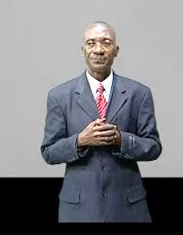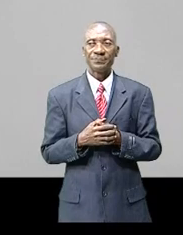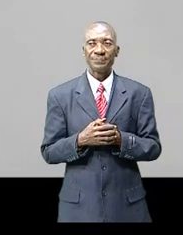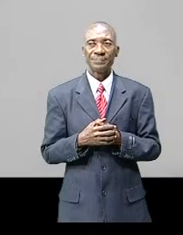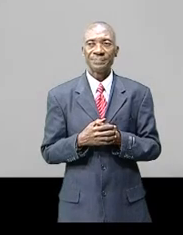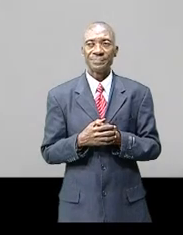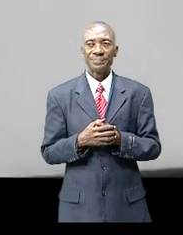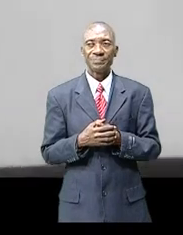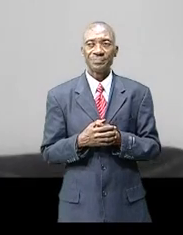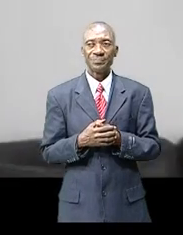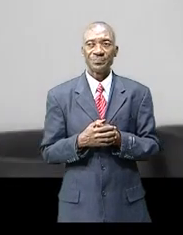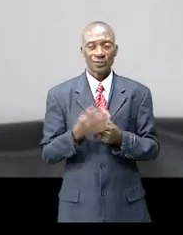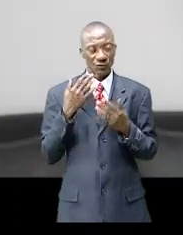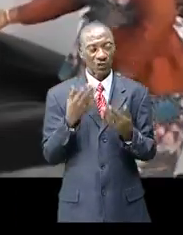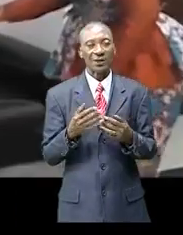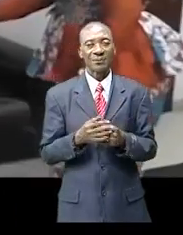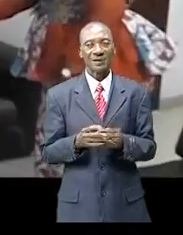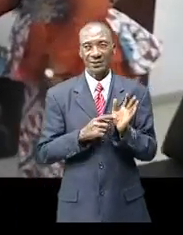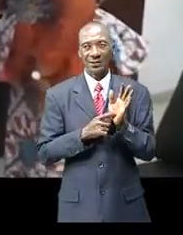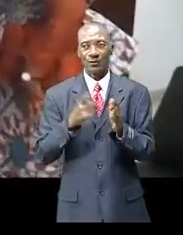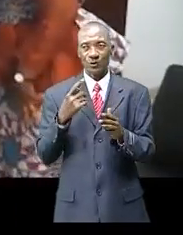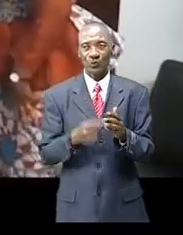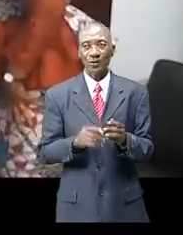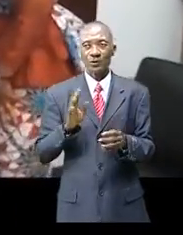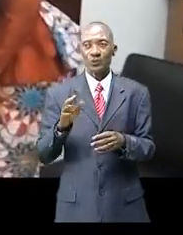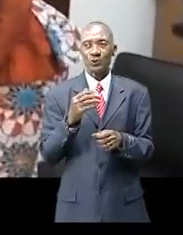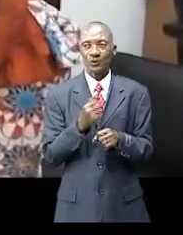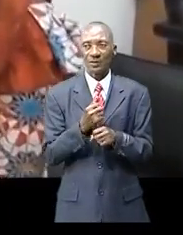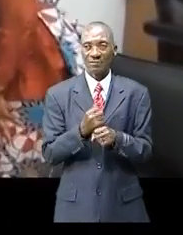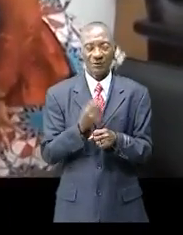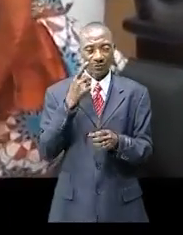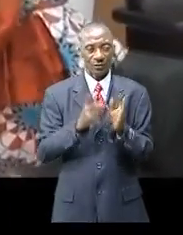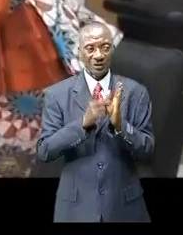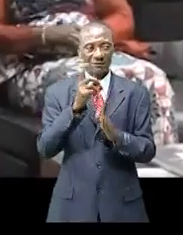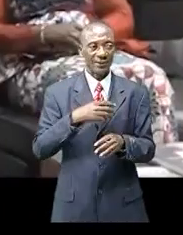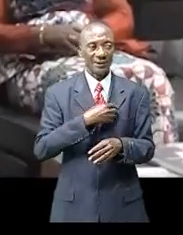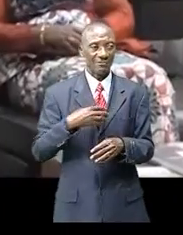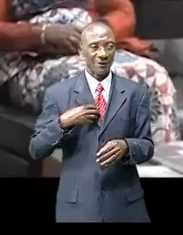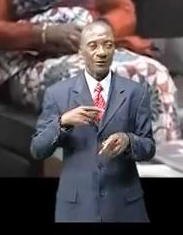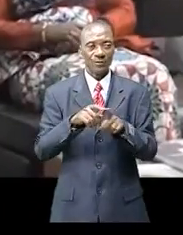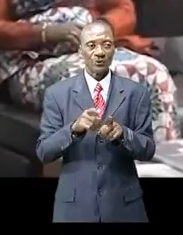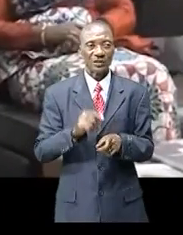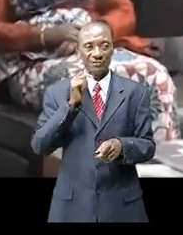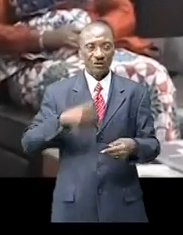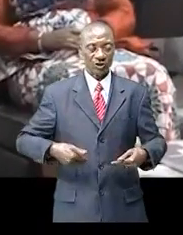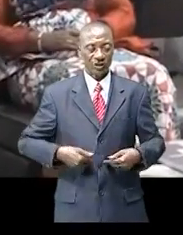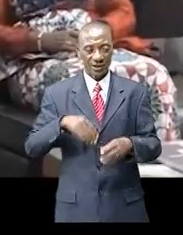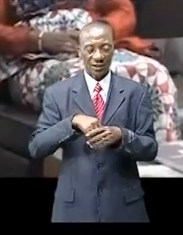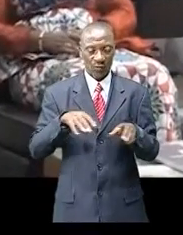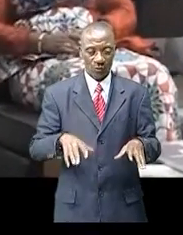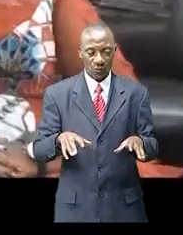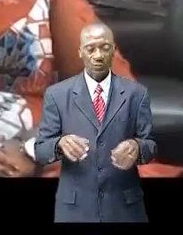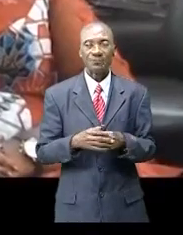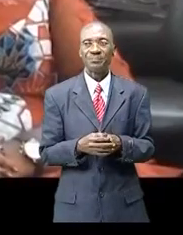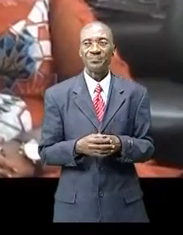C'est la résultante d'un engagement, une conviction dans la promotion de la femme et de la jeune fille en République démocratique du Congo.